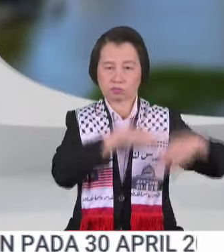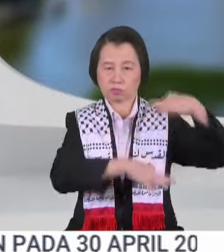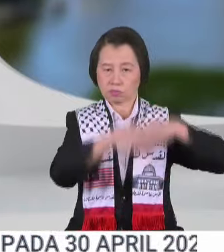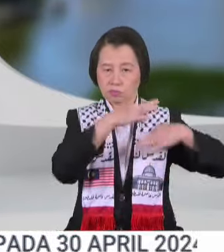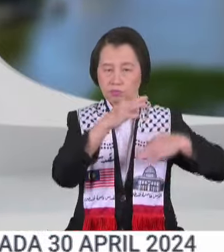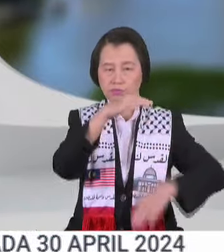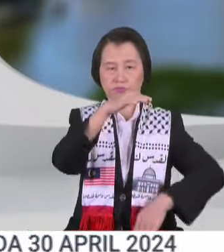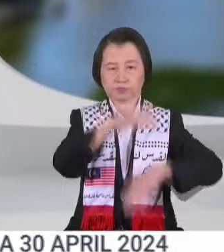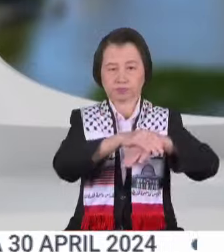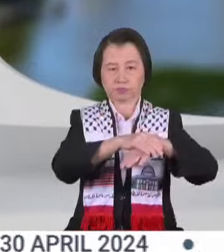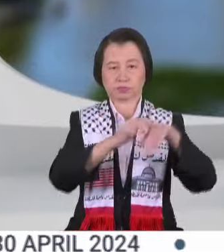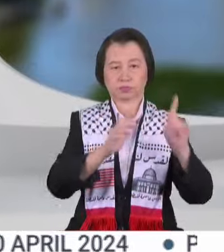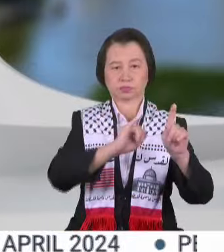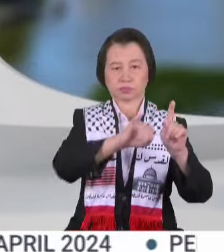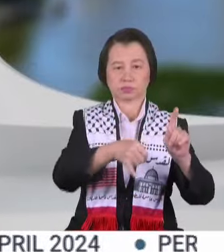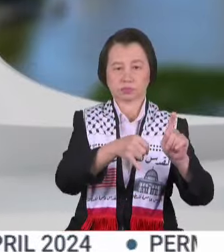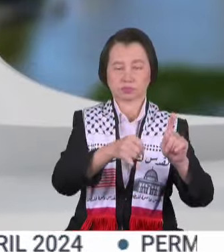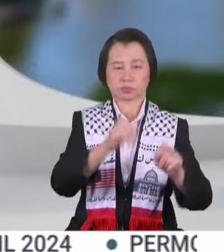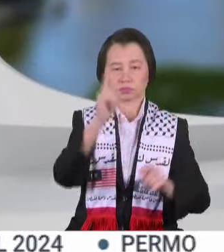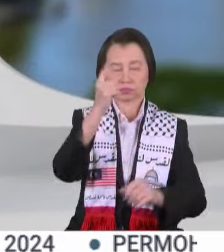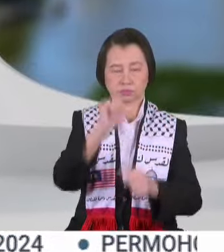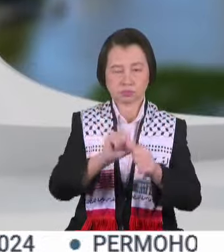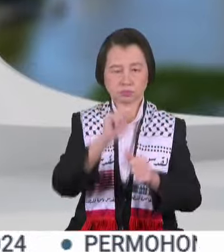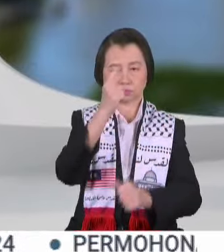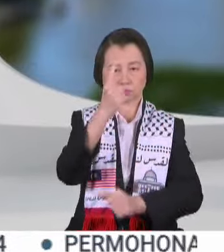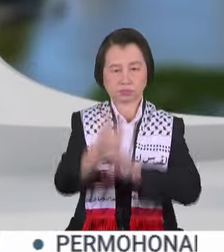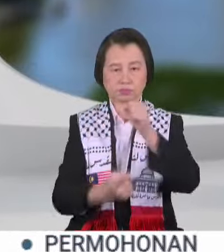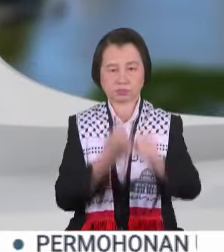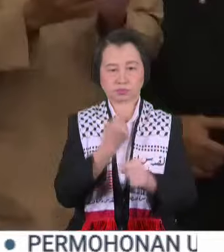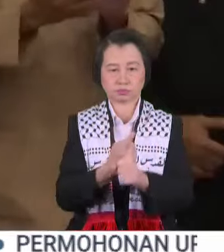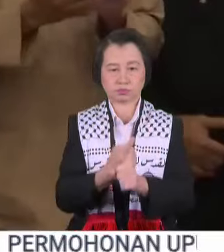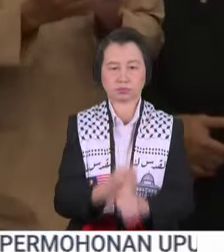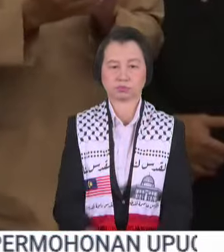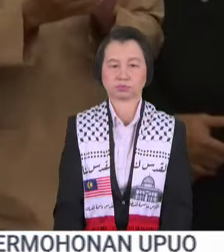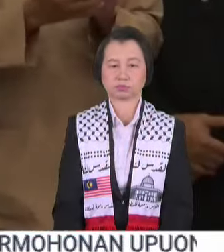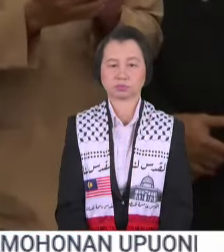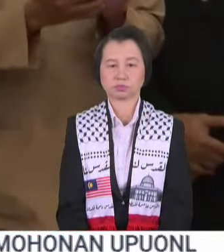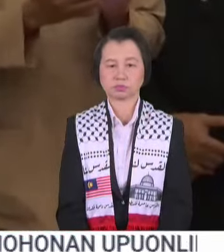keuntungan mencecah RM1 juta setiap tahun.